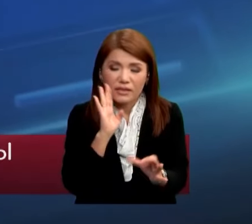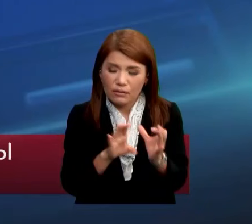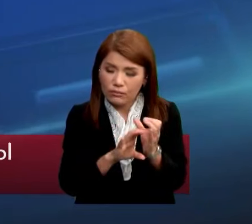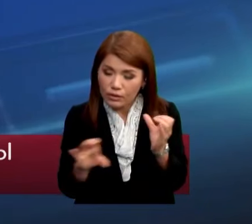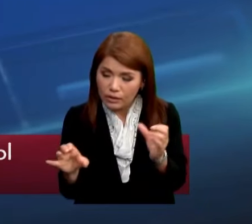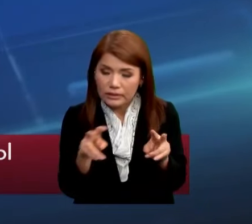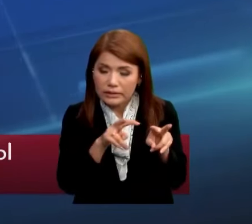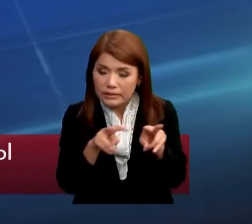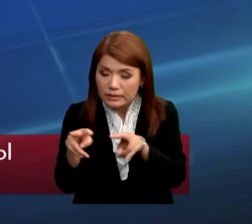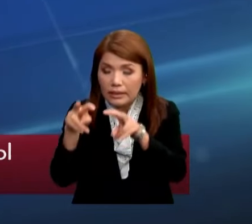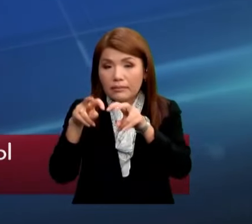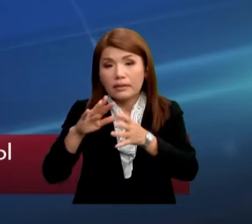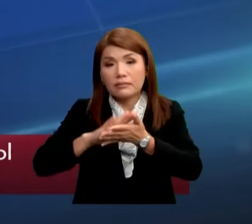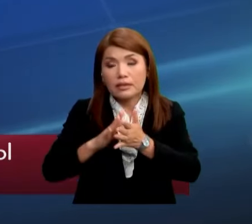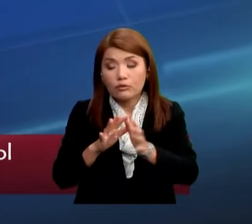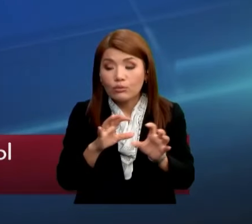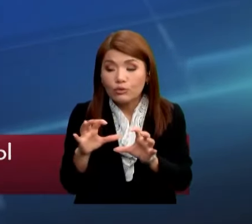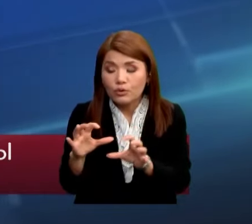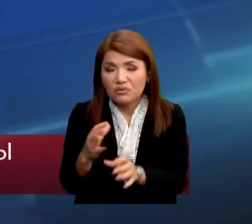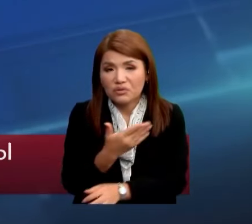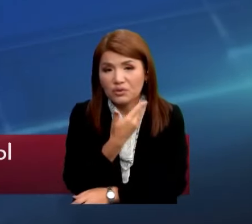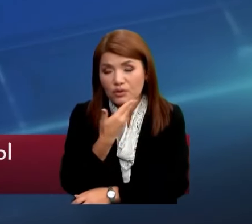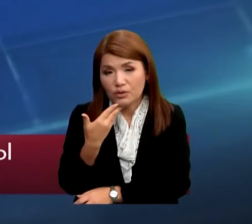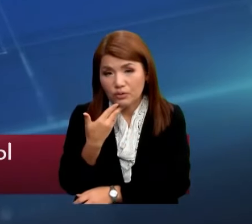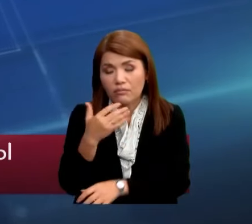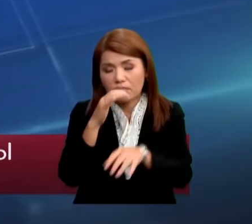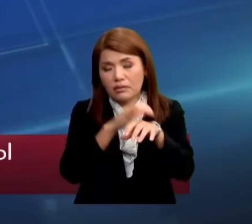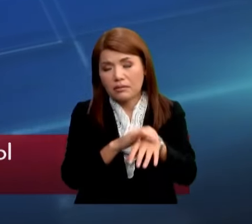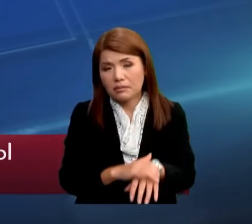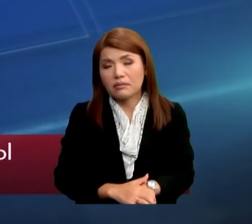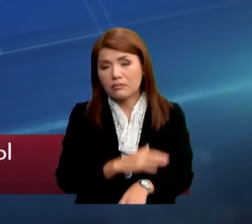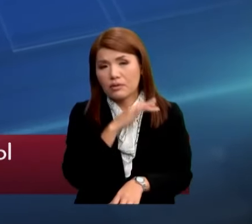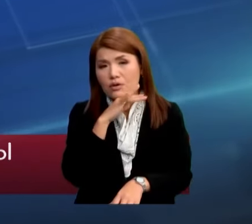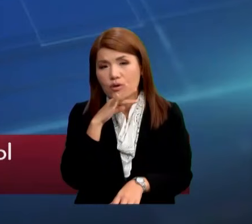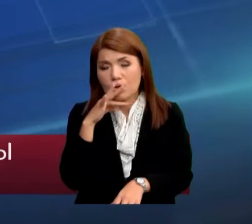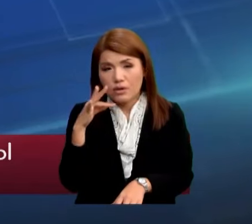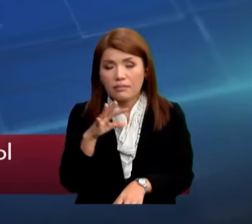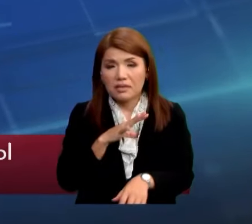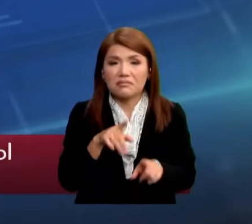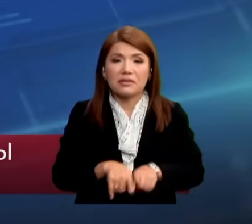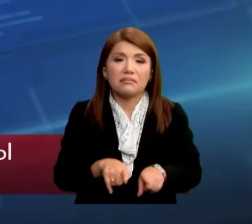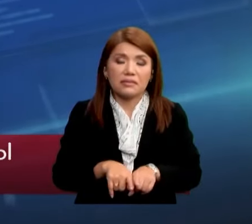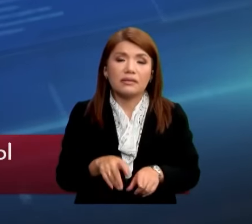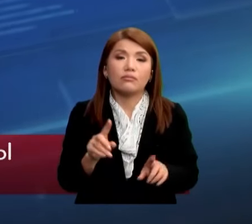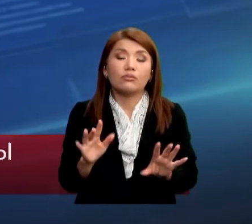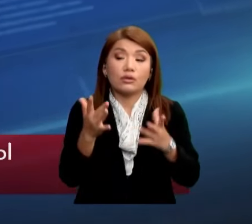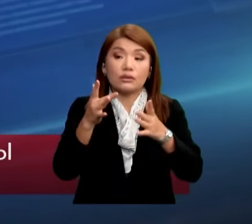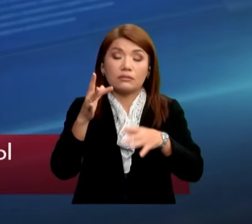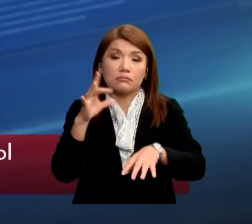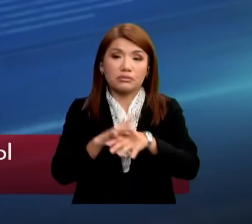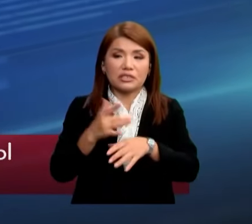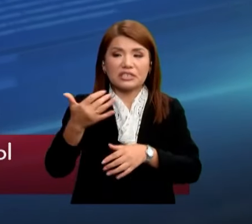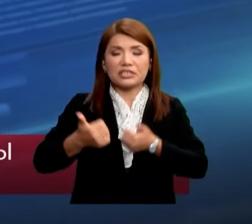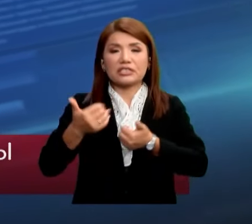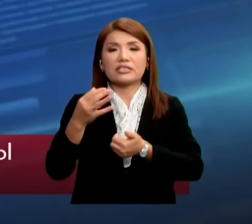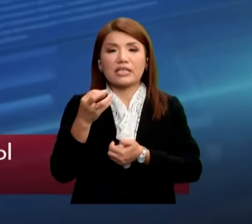кто следит за техниче состоя Вот это службы нету такие факты последнее время участились тенде случайно люди выигрывают